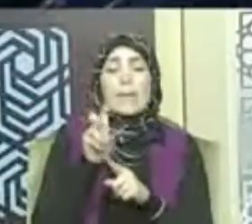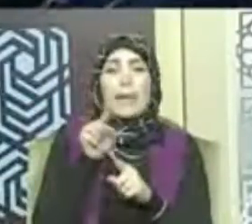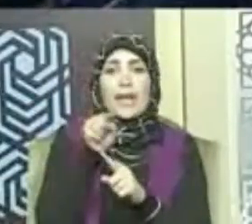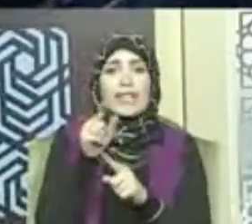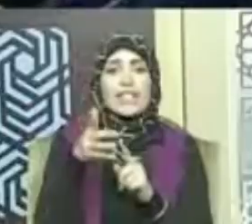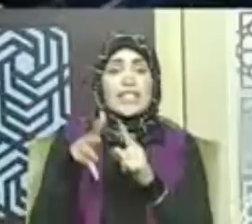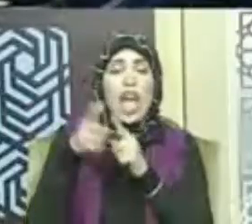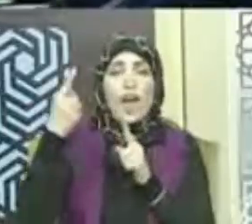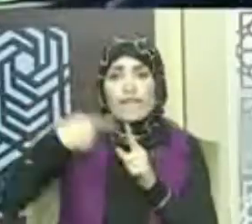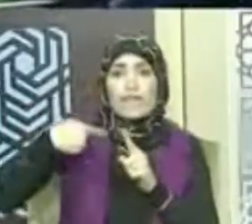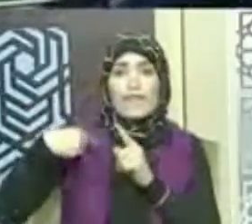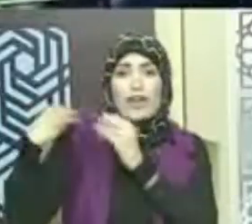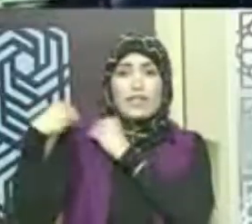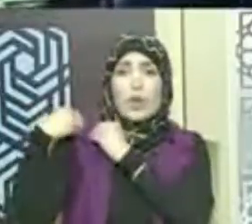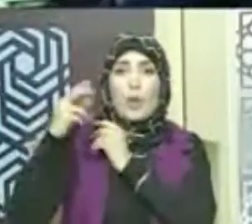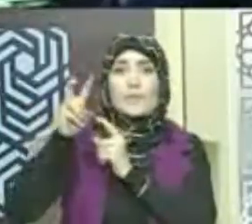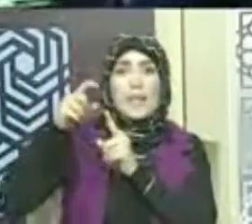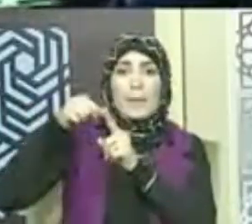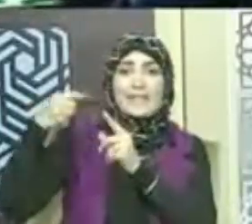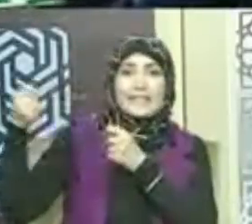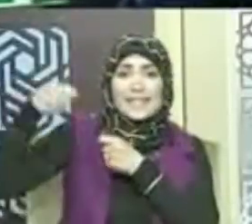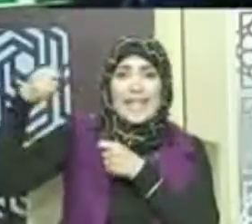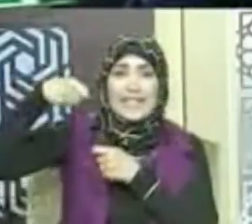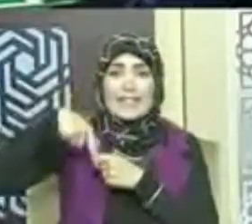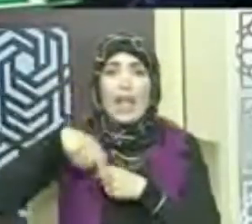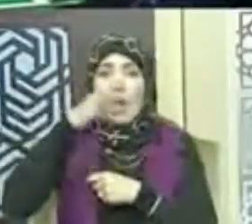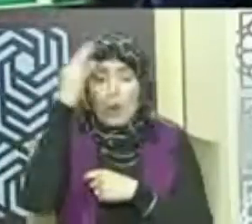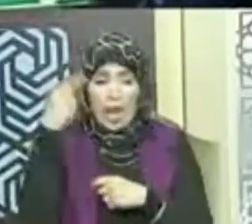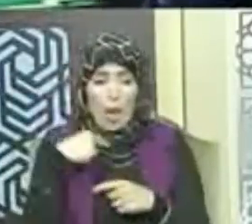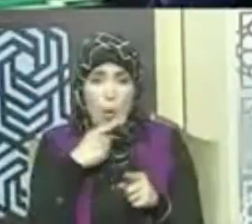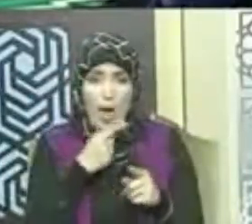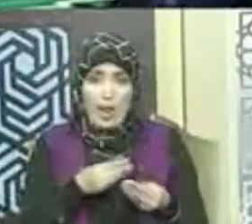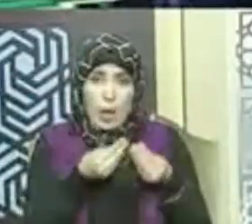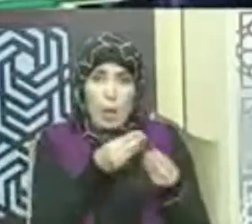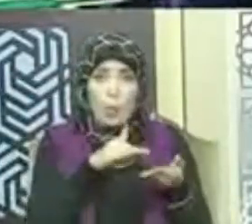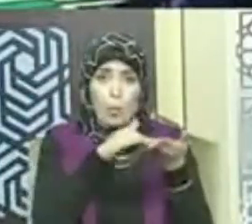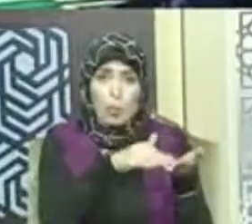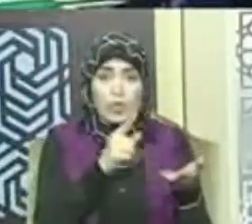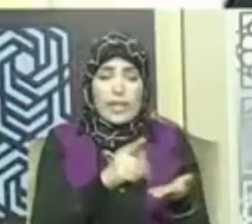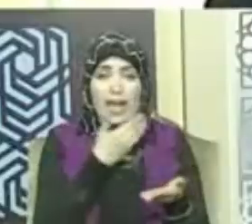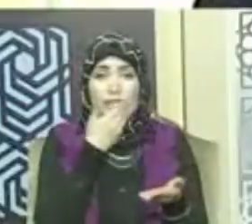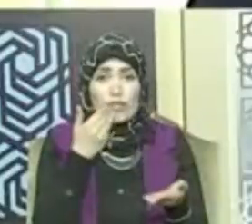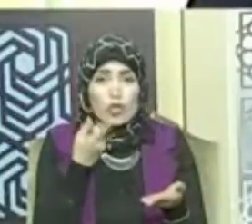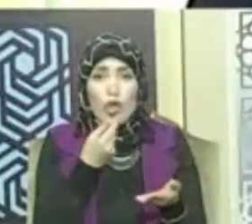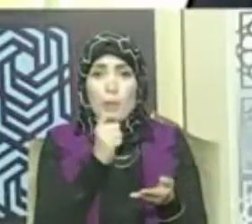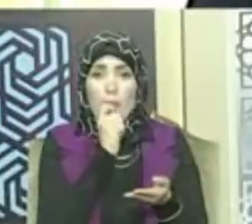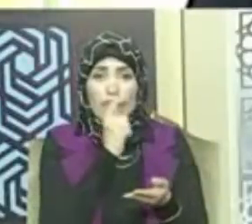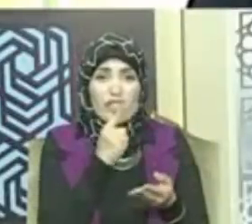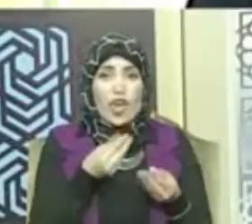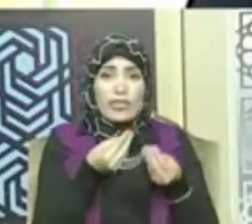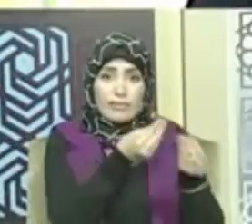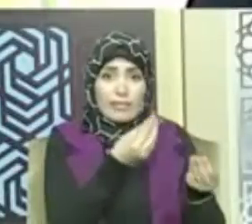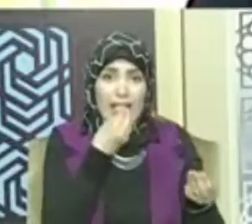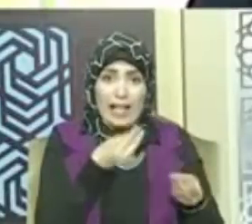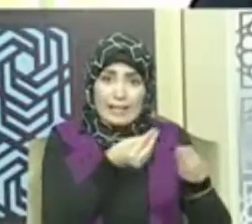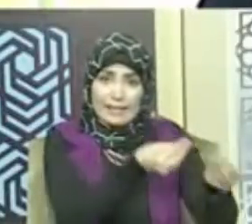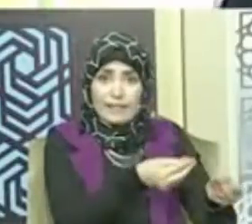سواه، ومن فطر فيه صائما فله مثل